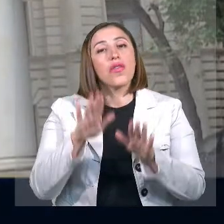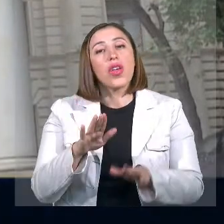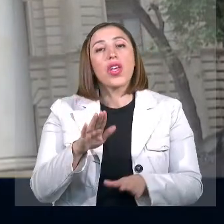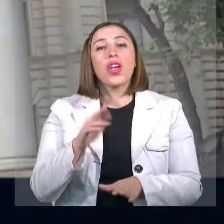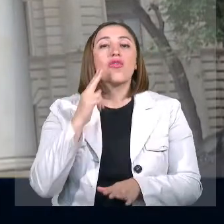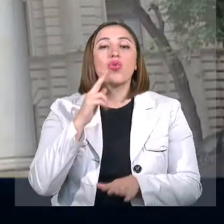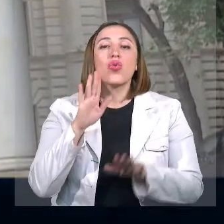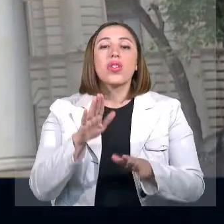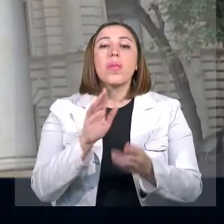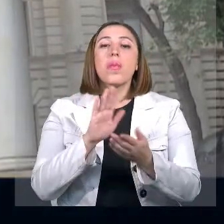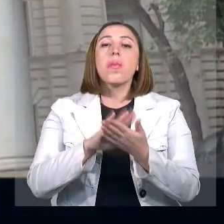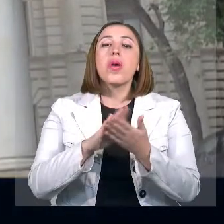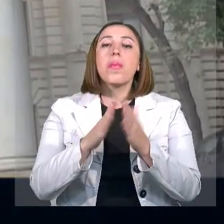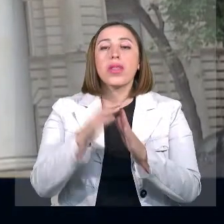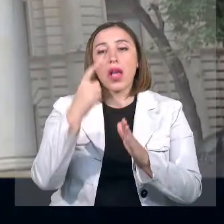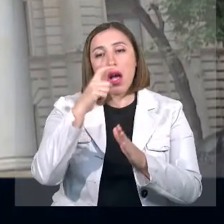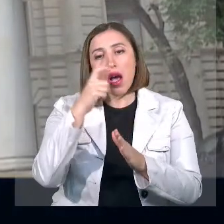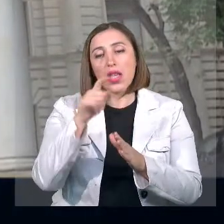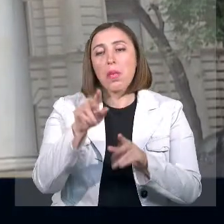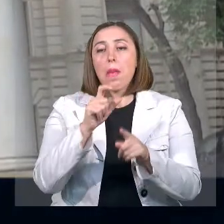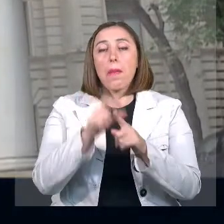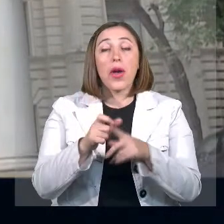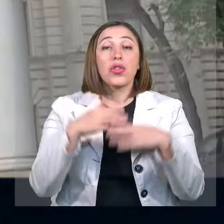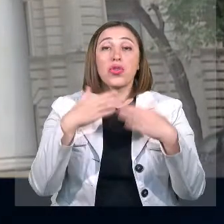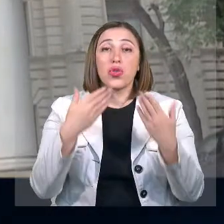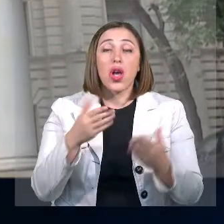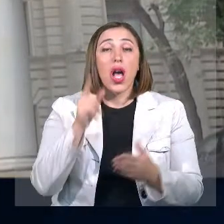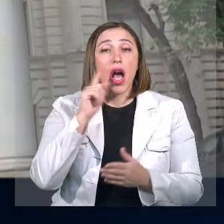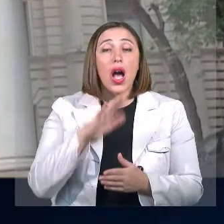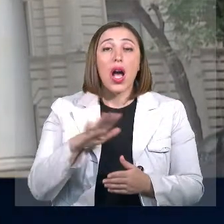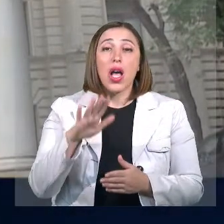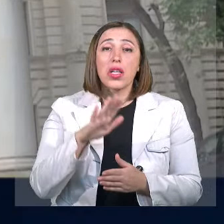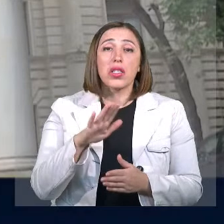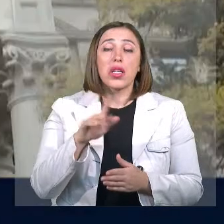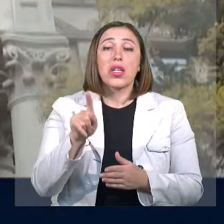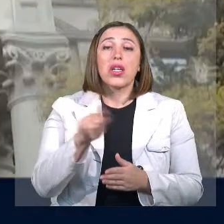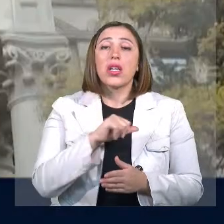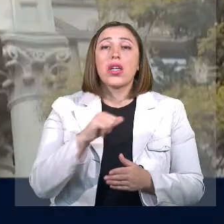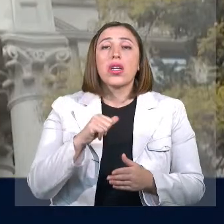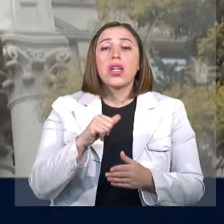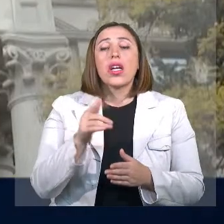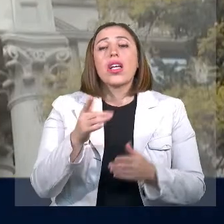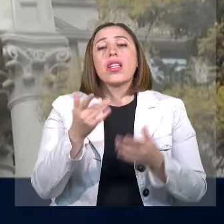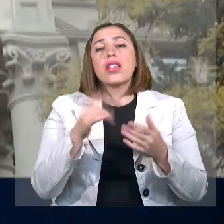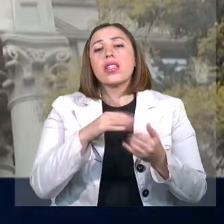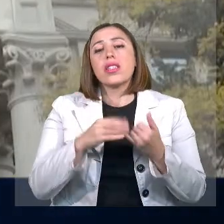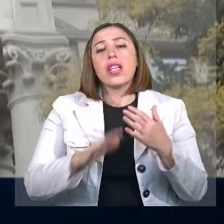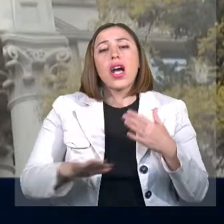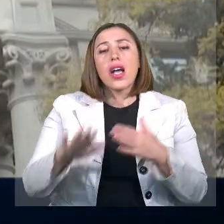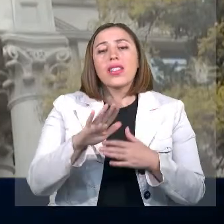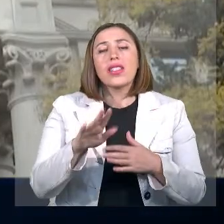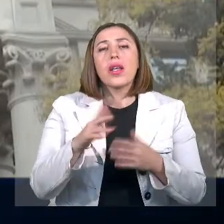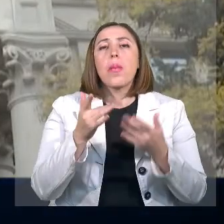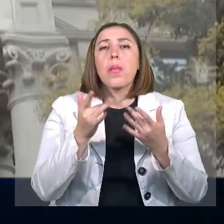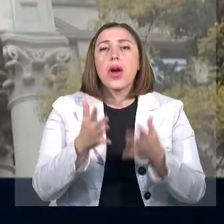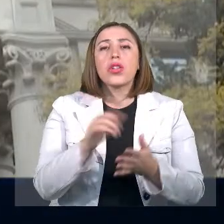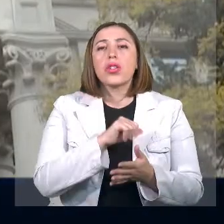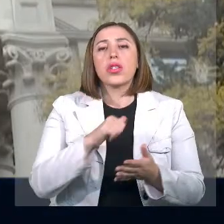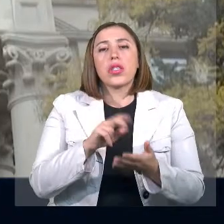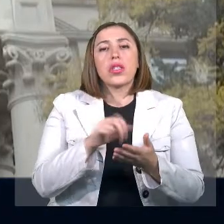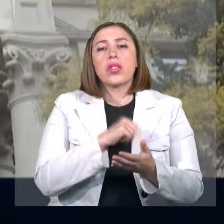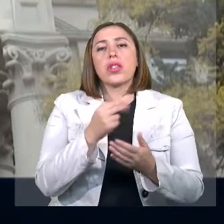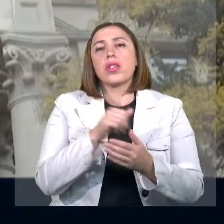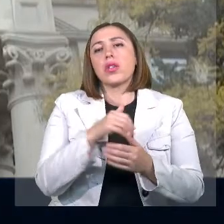Սոչիի պայմանավորվածությունները։ Հայկական կողմը չի հրաժարվել տարածքային պահանջներից Ադրբեջանի նկատմամբ, և ինչպես